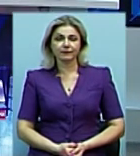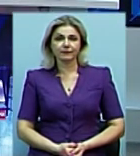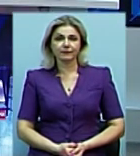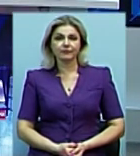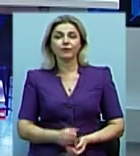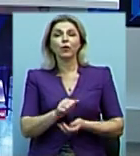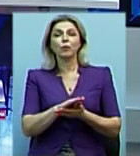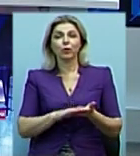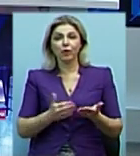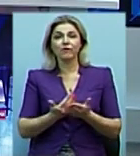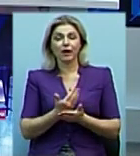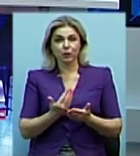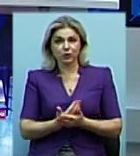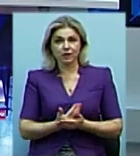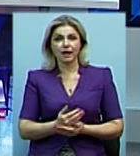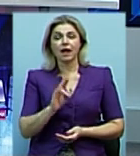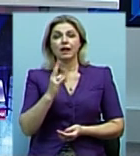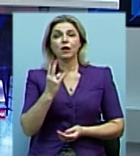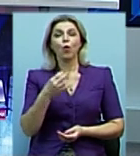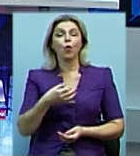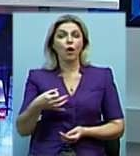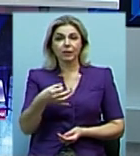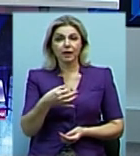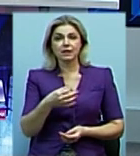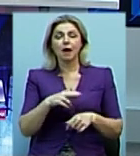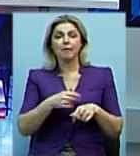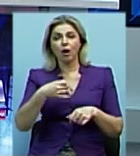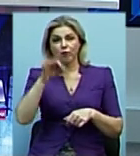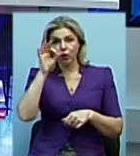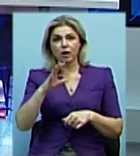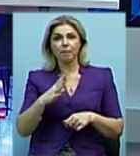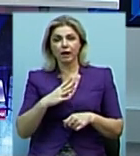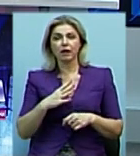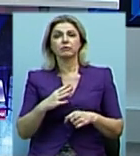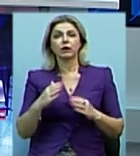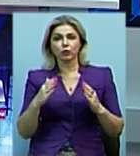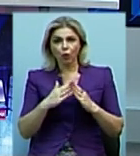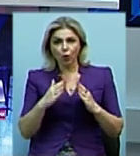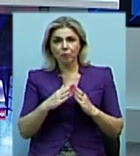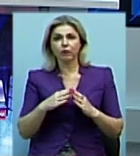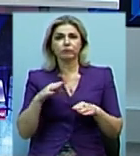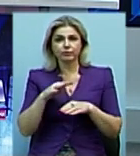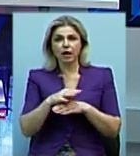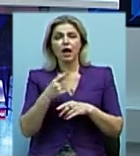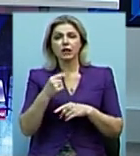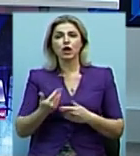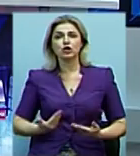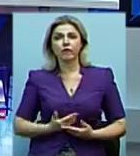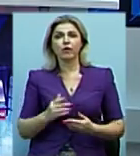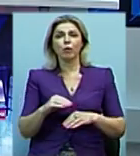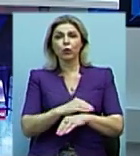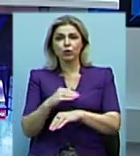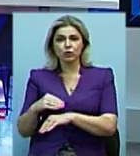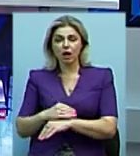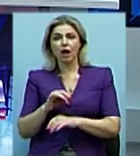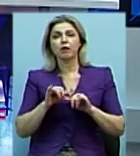І ми продовжуємо наш випуск. У Миколаївській області правоохоронці штурмували будинок, де живе подружжя, яке підозрюють у